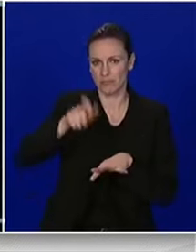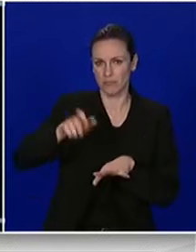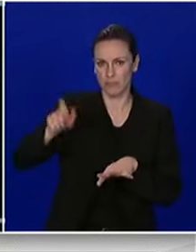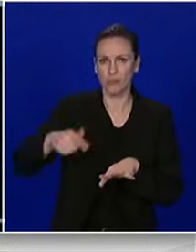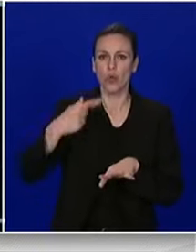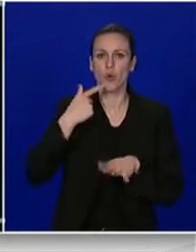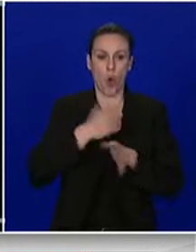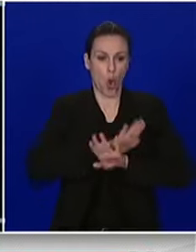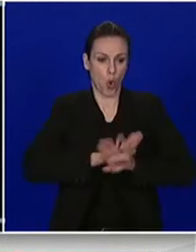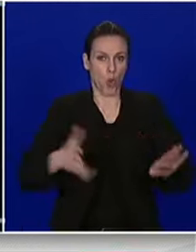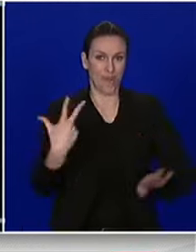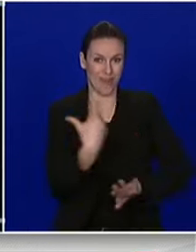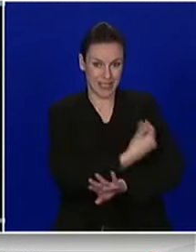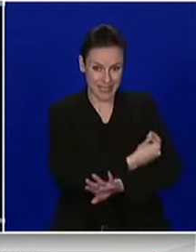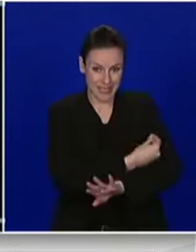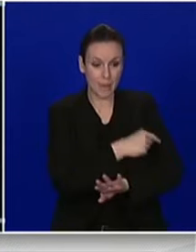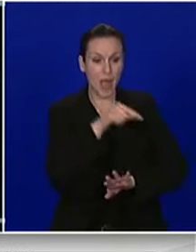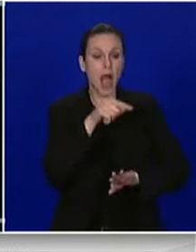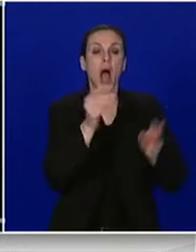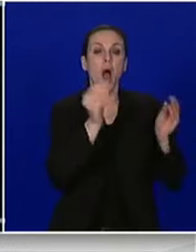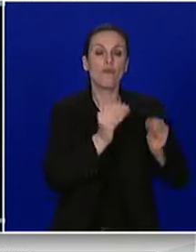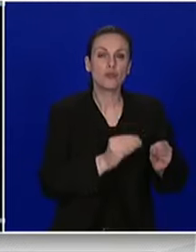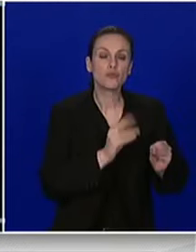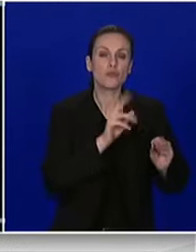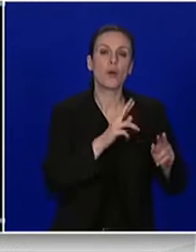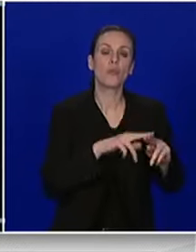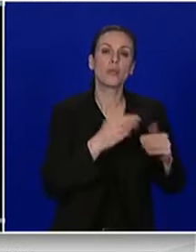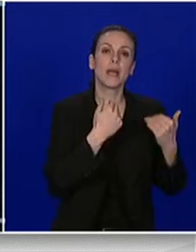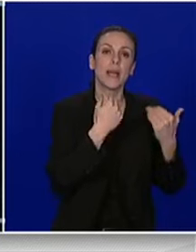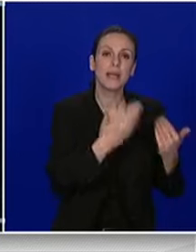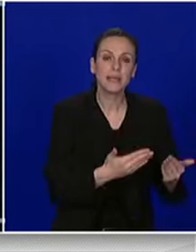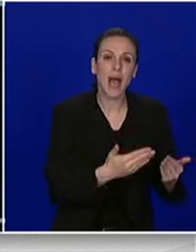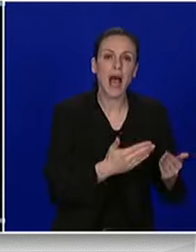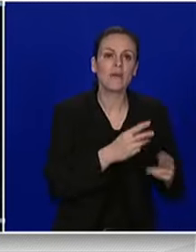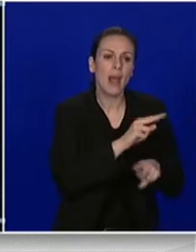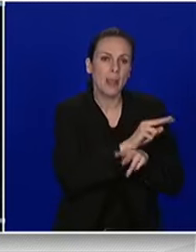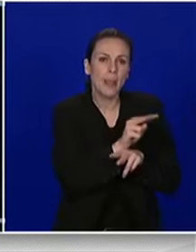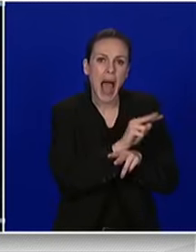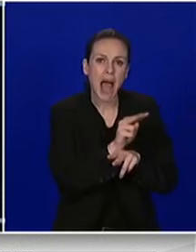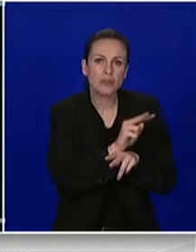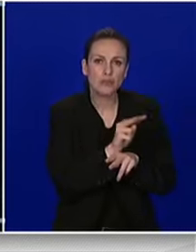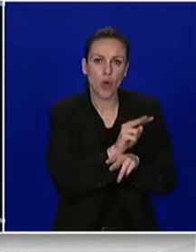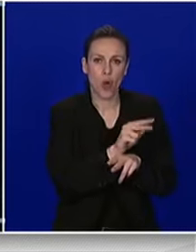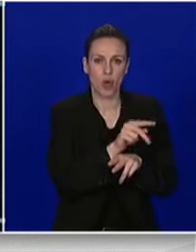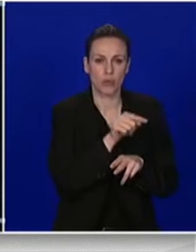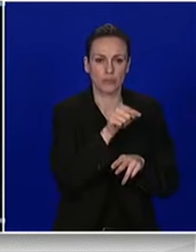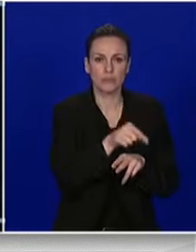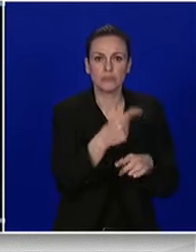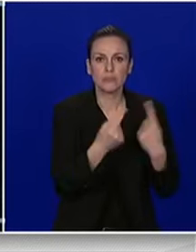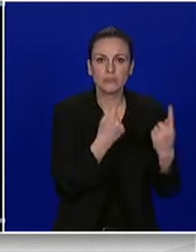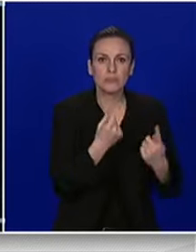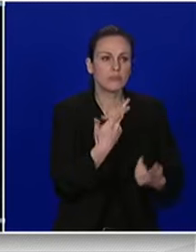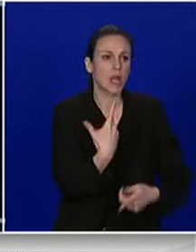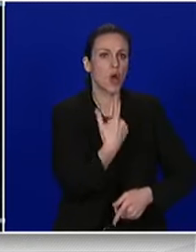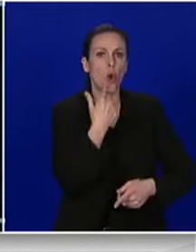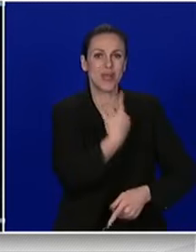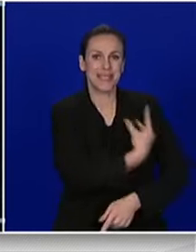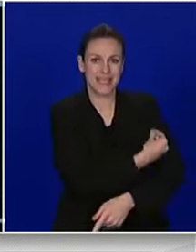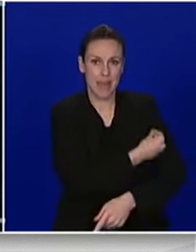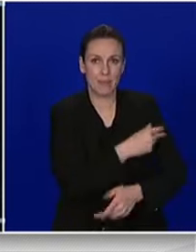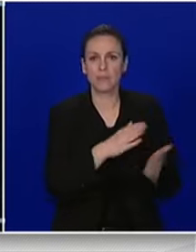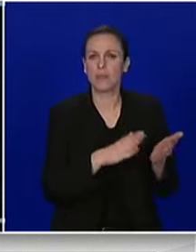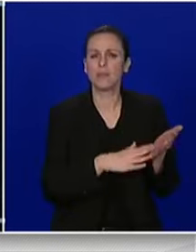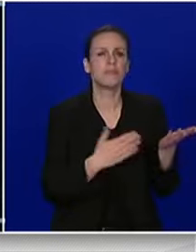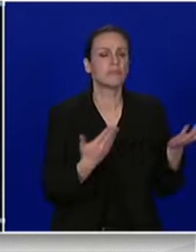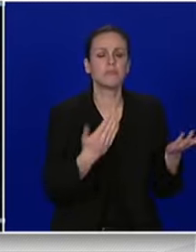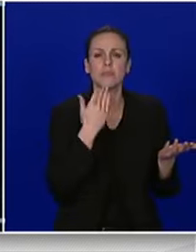su cijepljeni, ovaj sustav će omogućiti potpuni nadzor nad statusom cijepljenih građana. Dakle, u svakom